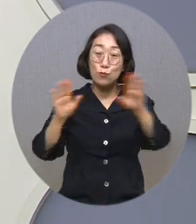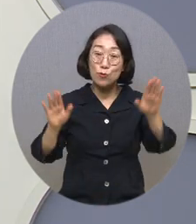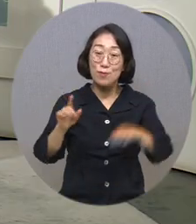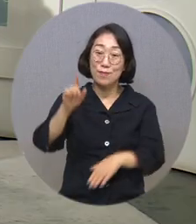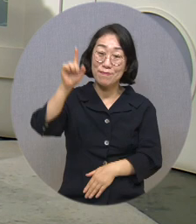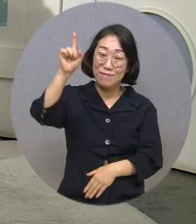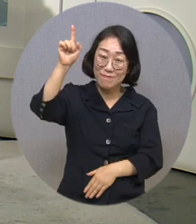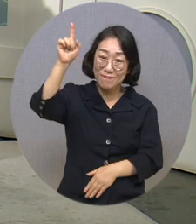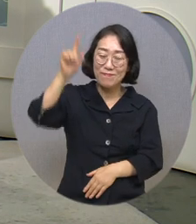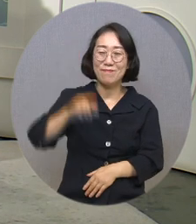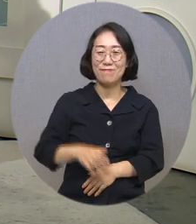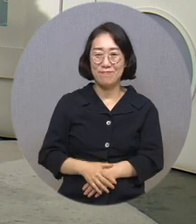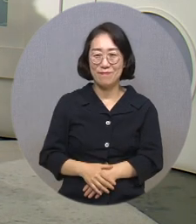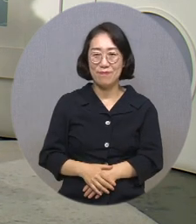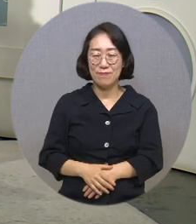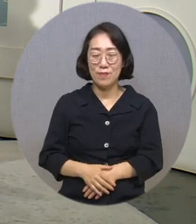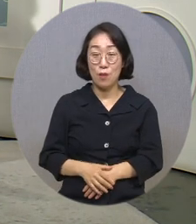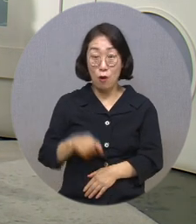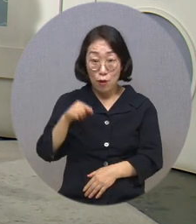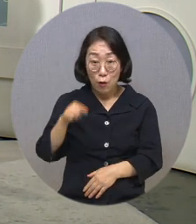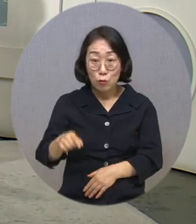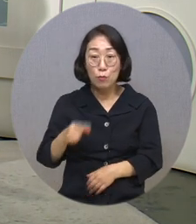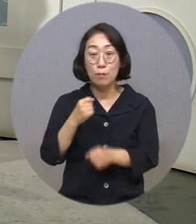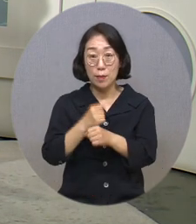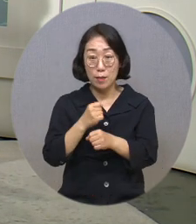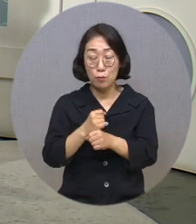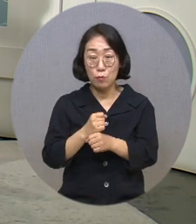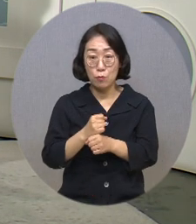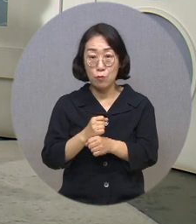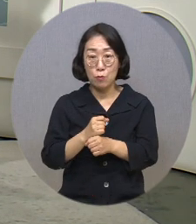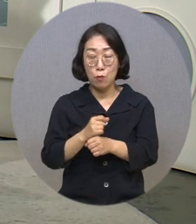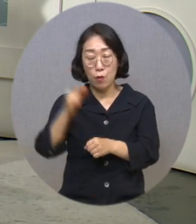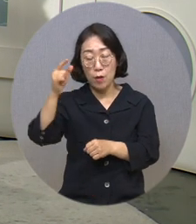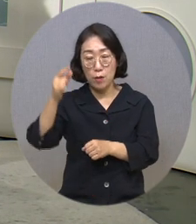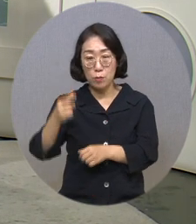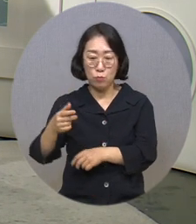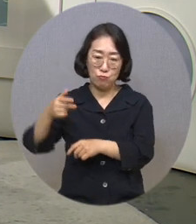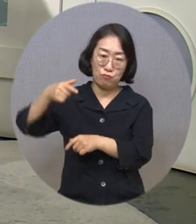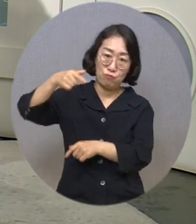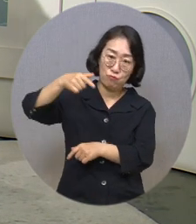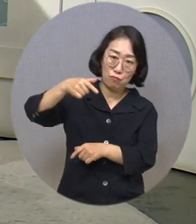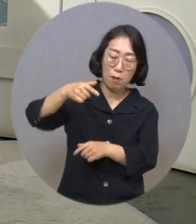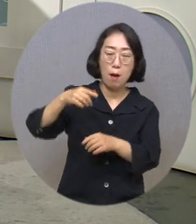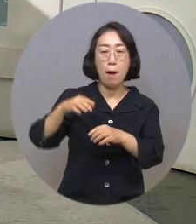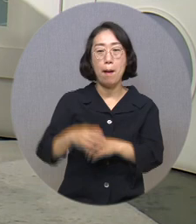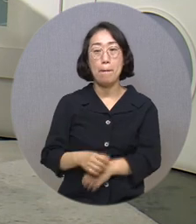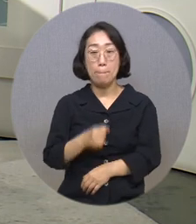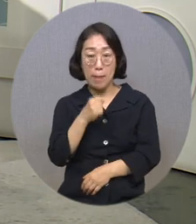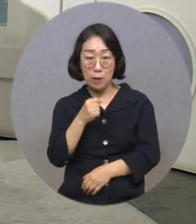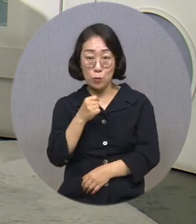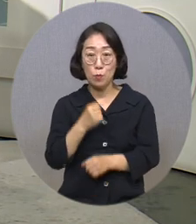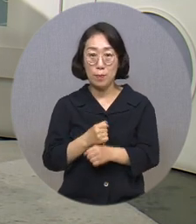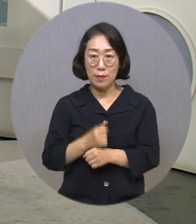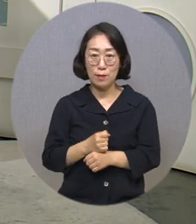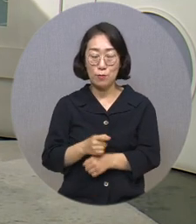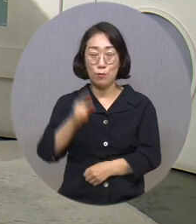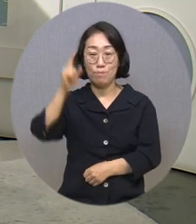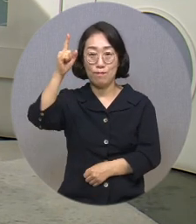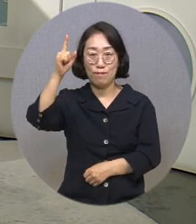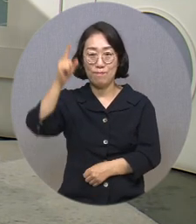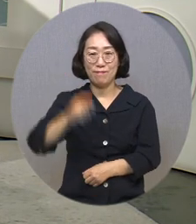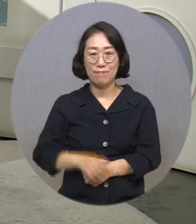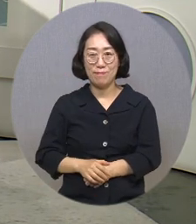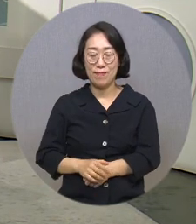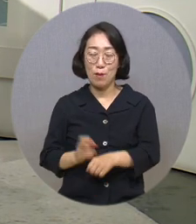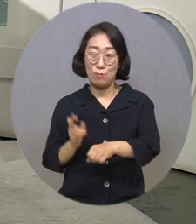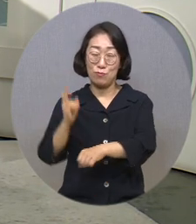한번 방송도 해보고 졸업식도 우주에서 하는 겁니다 이제 네. 졸업장도 우주에서 좀 어차피 이제 우주 관광